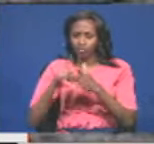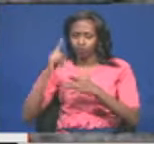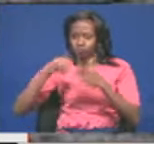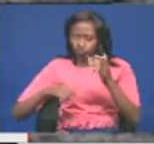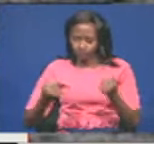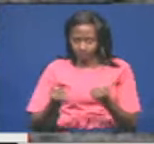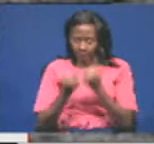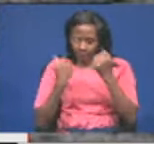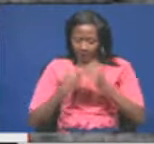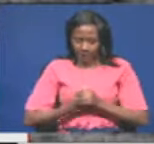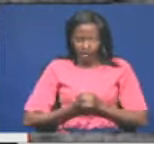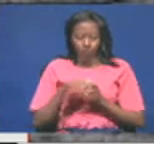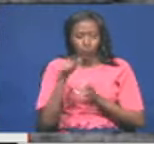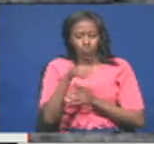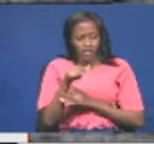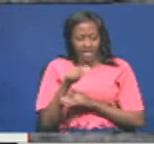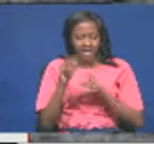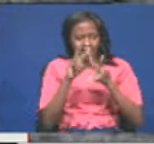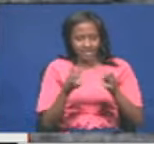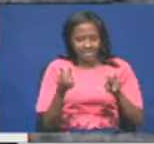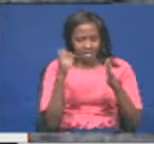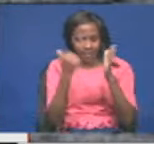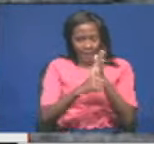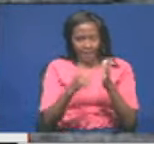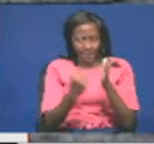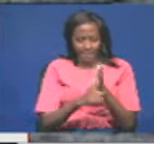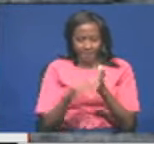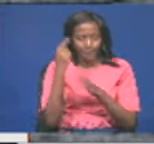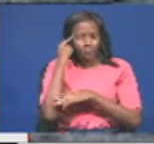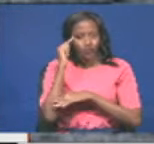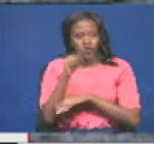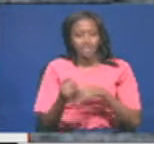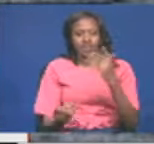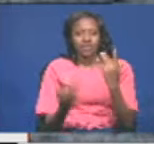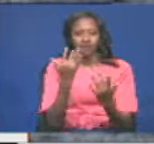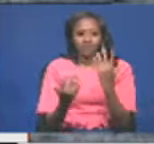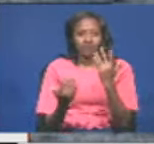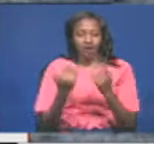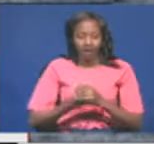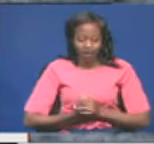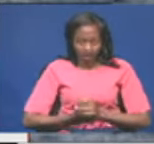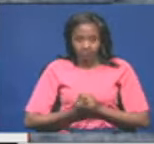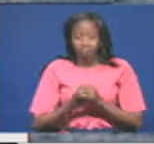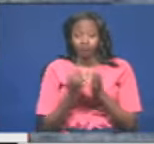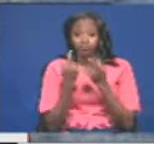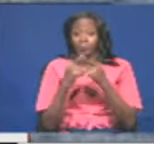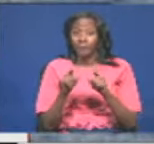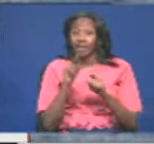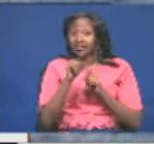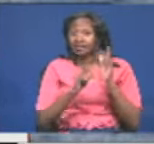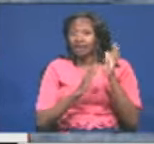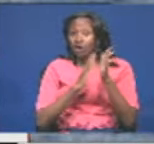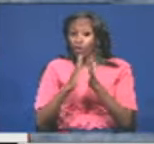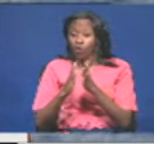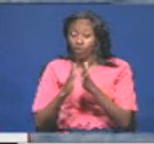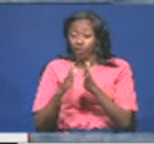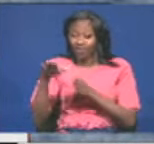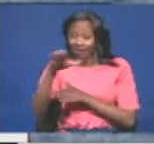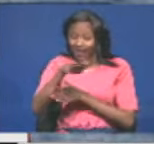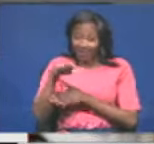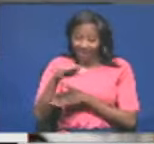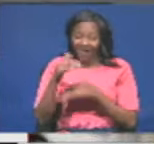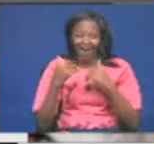We are yet to establish the cause of the fire, but the whole plant has been ruined